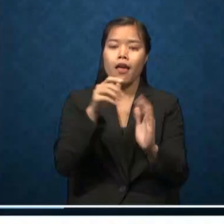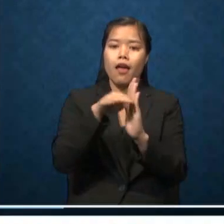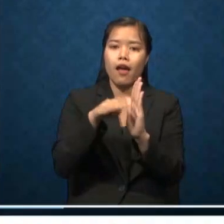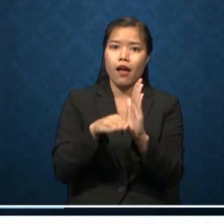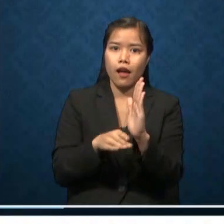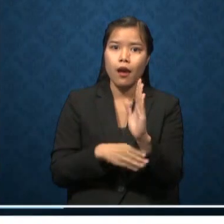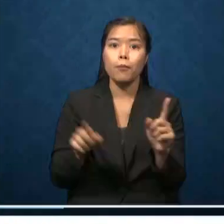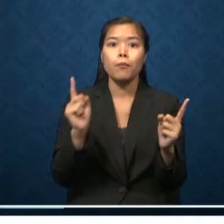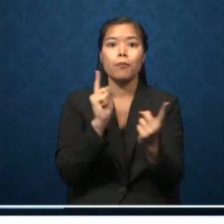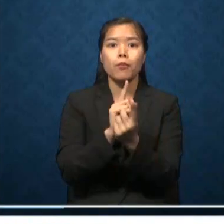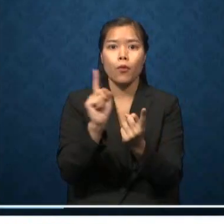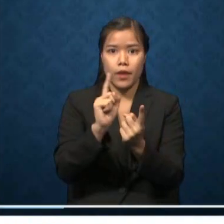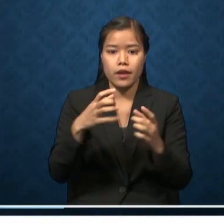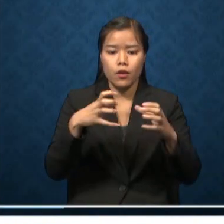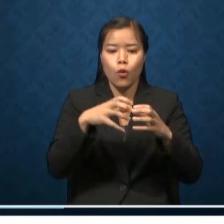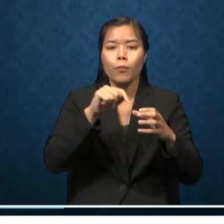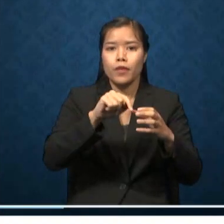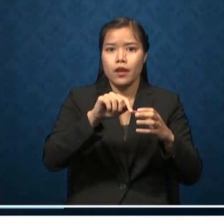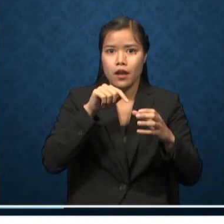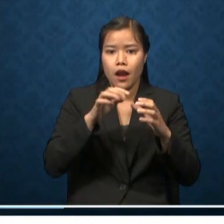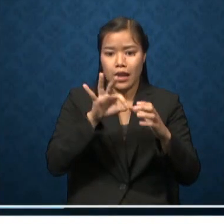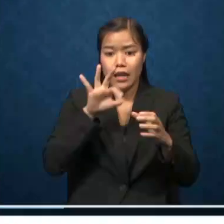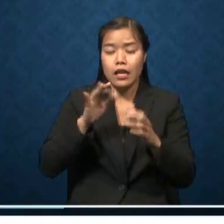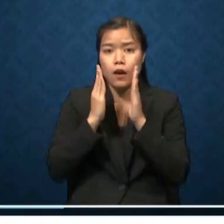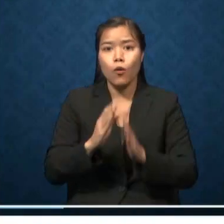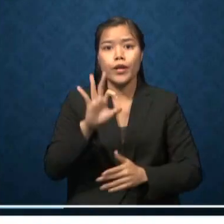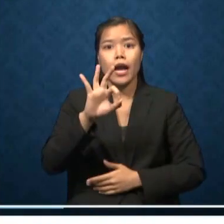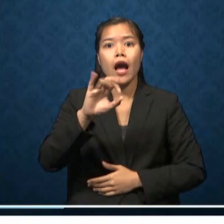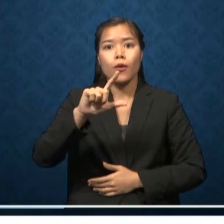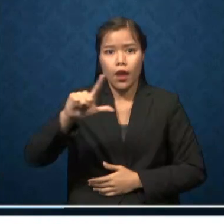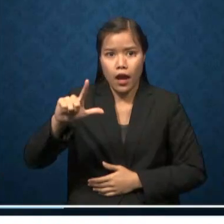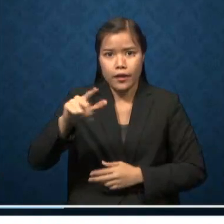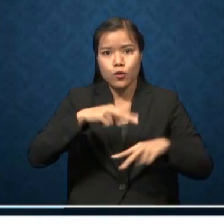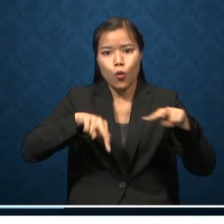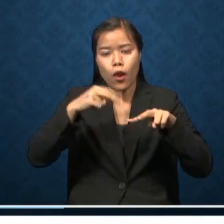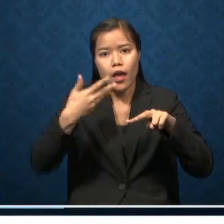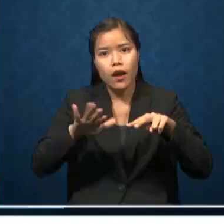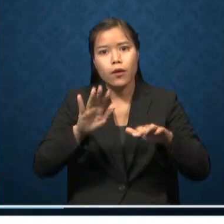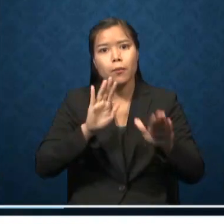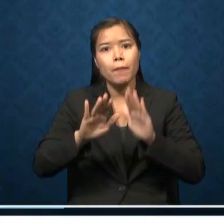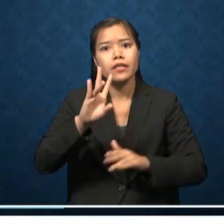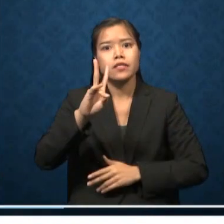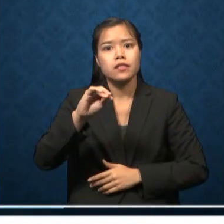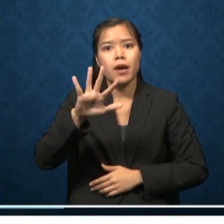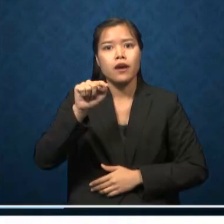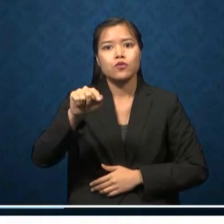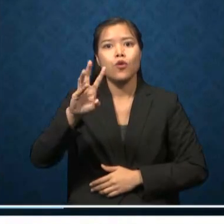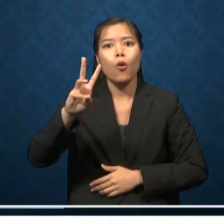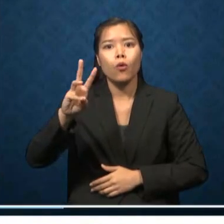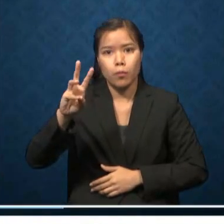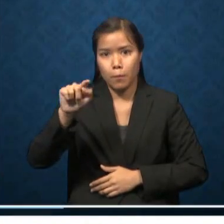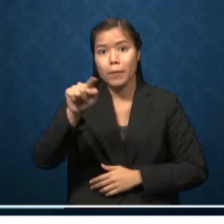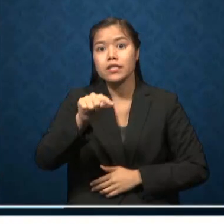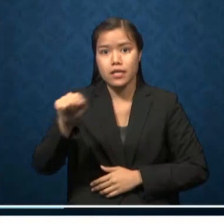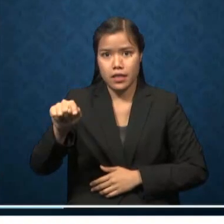ว่าในกลุ่มที่เราคัดแล้วเกือบ 9ล้านคนเนี่ยได้ดูแลไปแล้วประมาณเกือบ 75 6.6 perนะคะให้มีอาการ